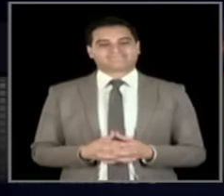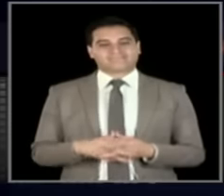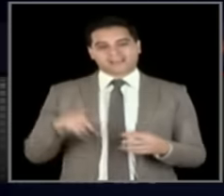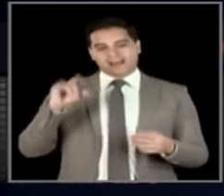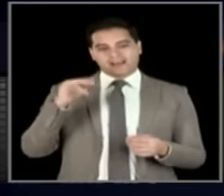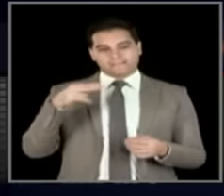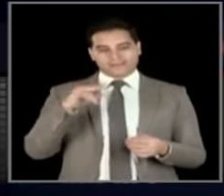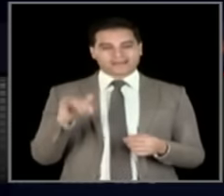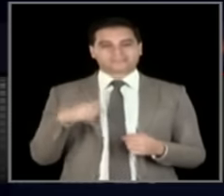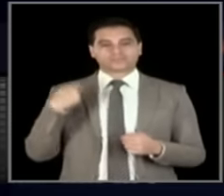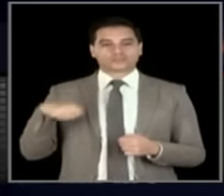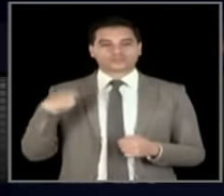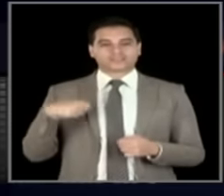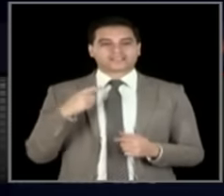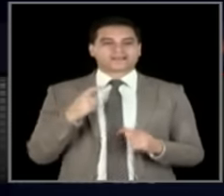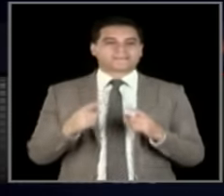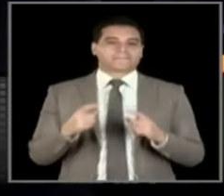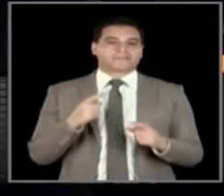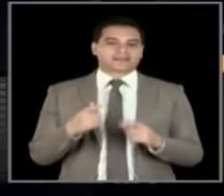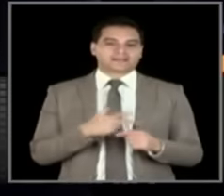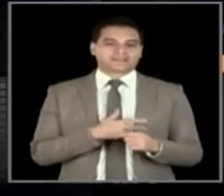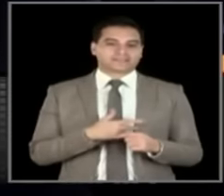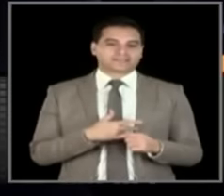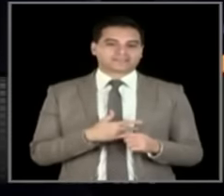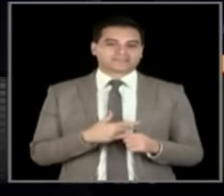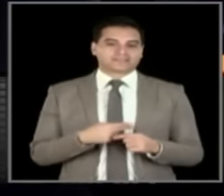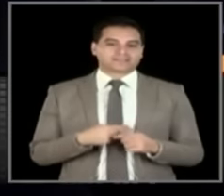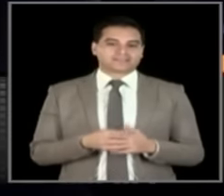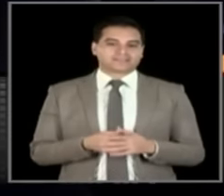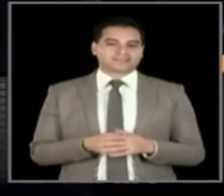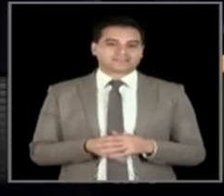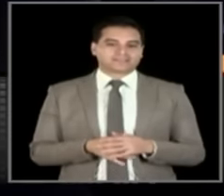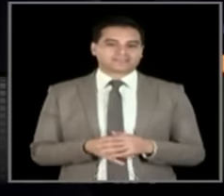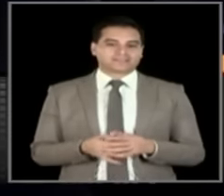لمعي مدير البنك. الراجل التخين كان عبد الله فرغلي.